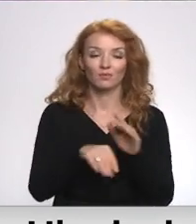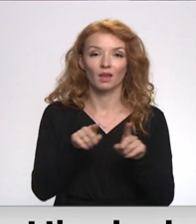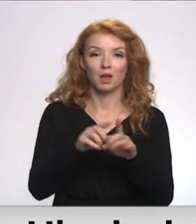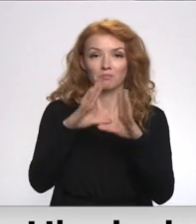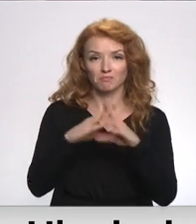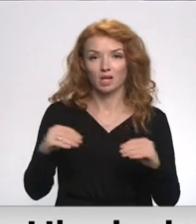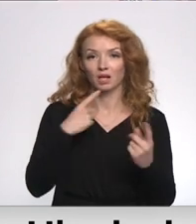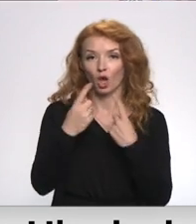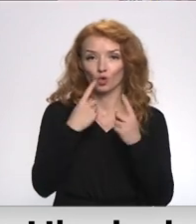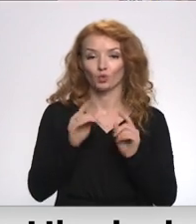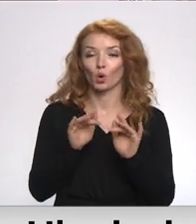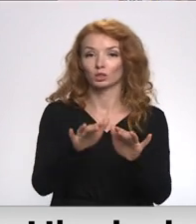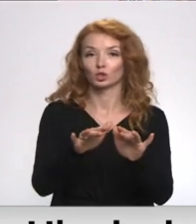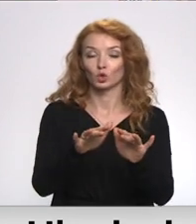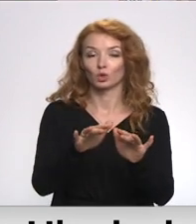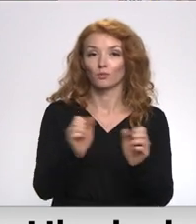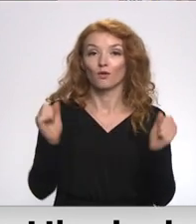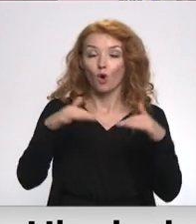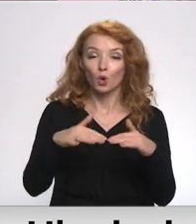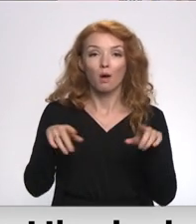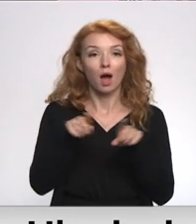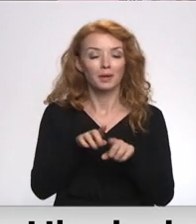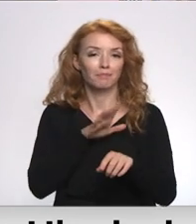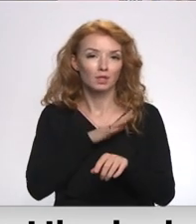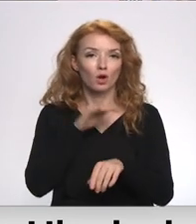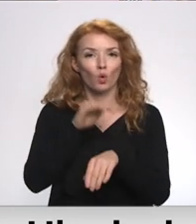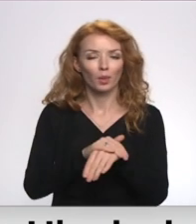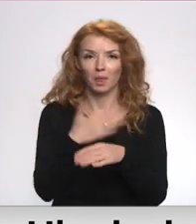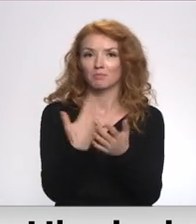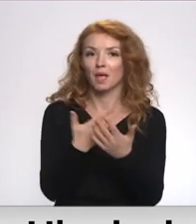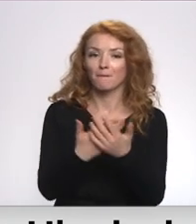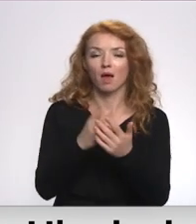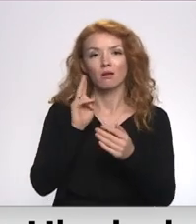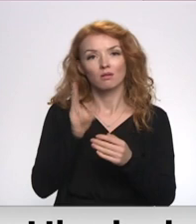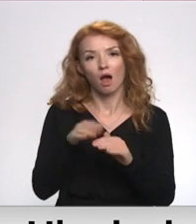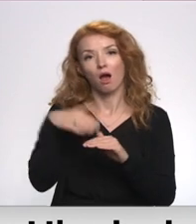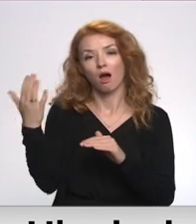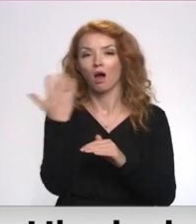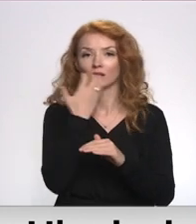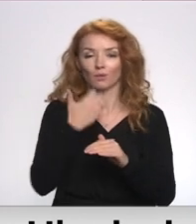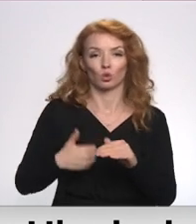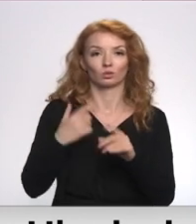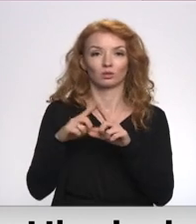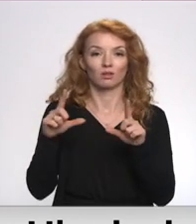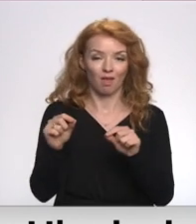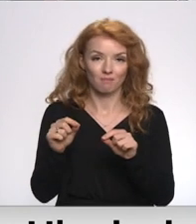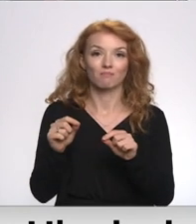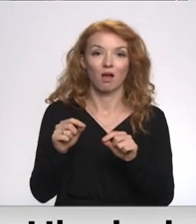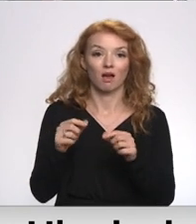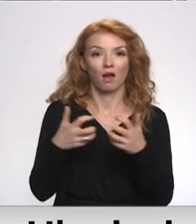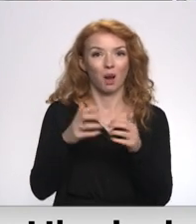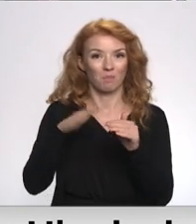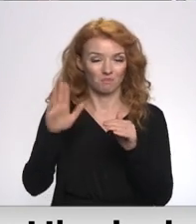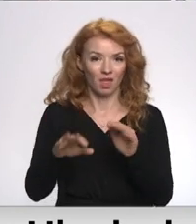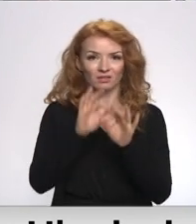sarunas procesos. Formā izskanēja arī konkrēti piemēri, kā uzņēmējas ārvalstīs karam sākoties aktīvi atbalstīja